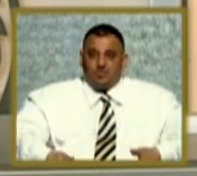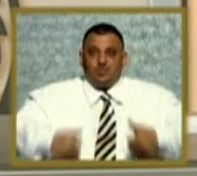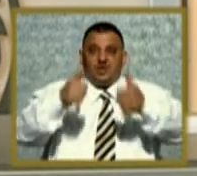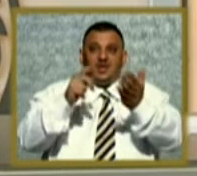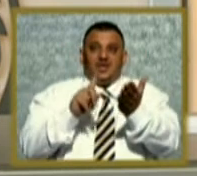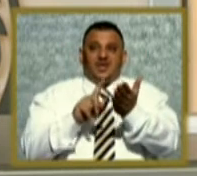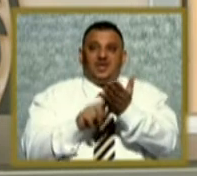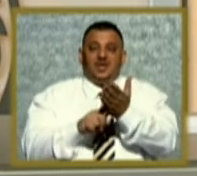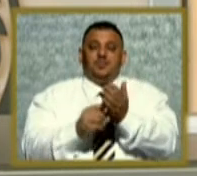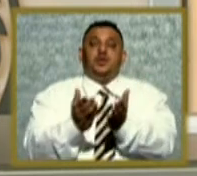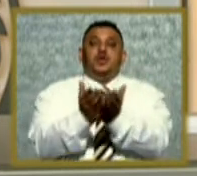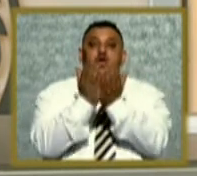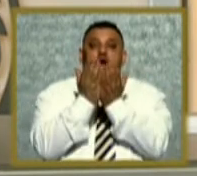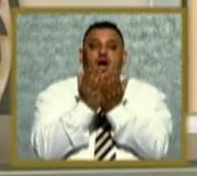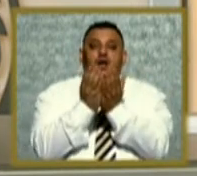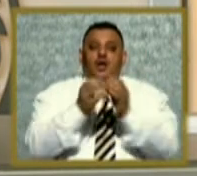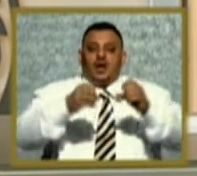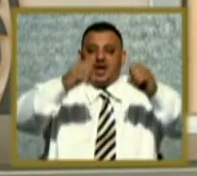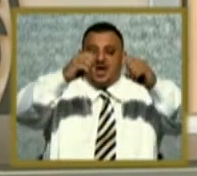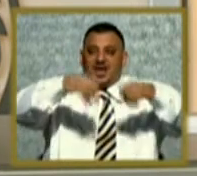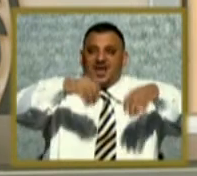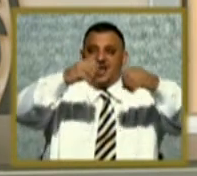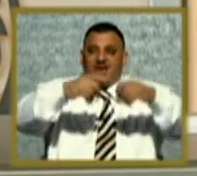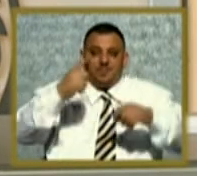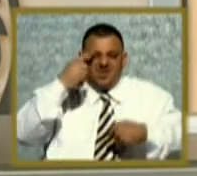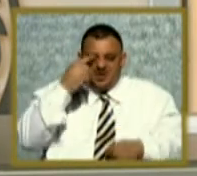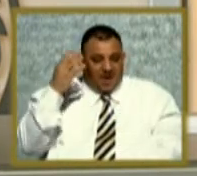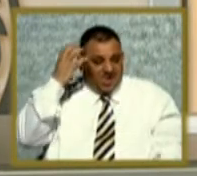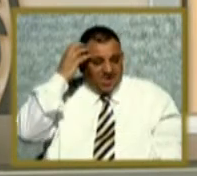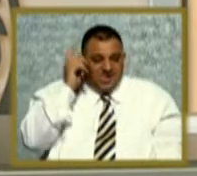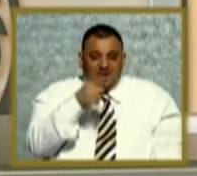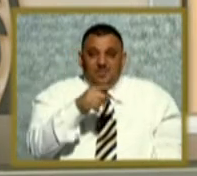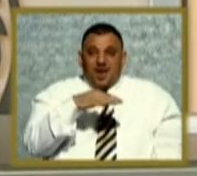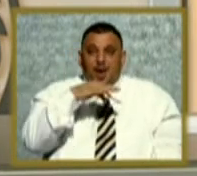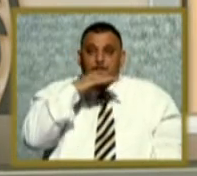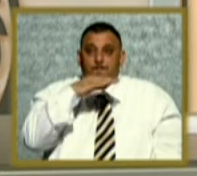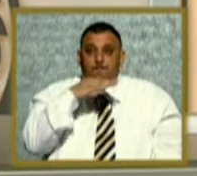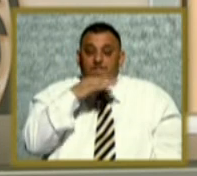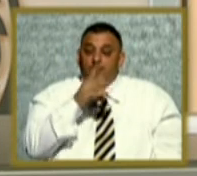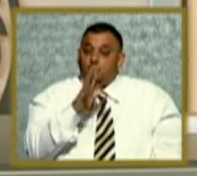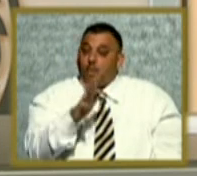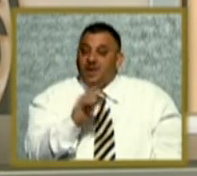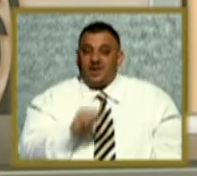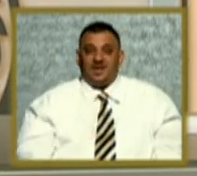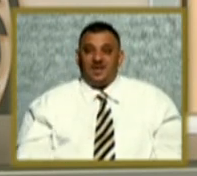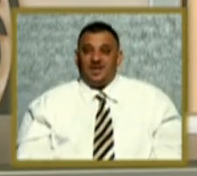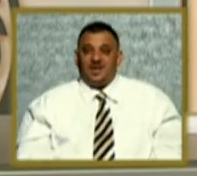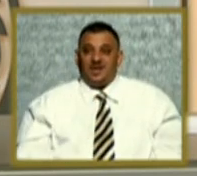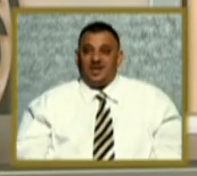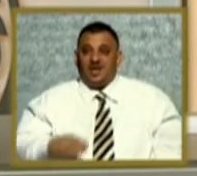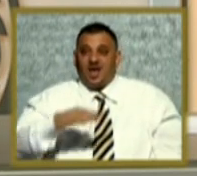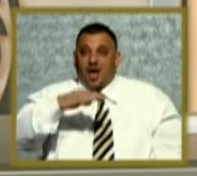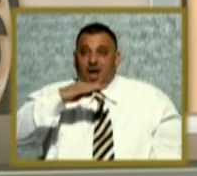يبقى الأولاد يدعون لك، حتى لا يكون في نفوسهم شيء تجاهك أنت يا أبو عمر، لأن سيحقدون عليك، ممكن سيكون